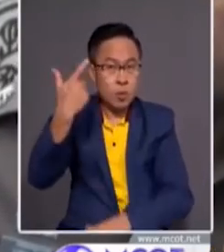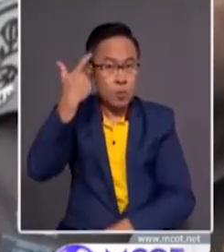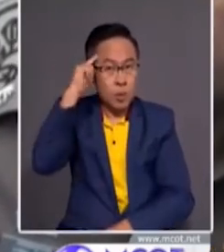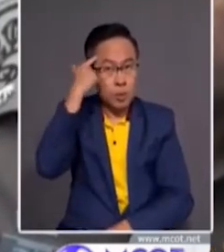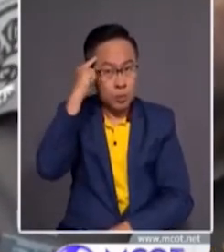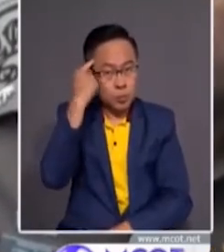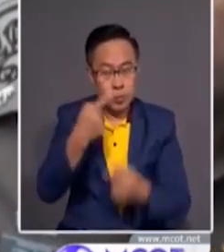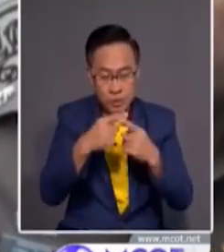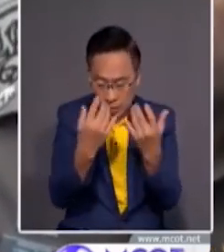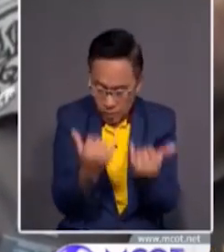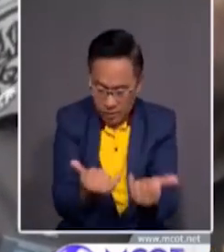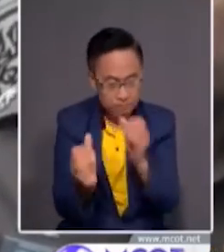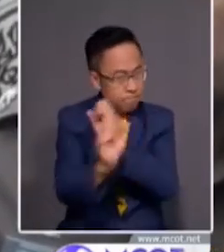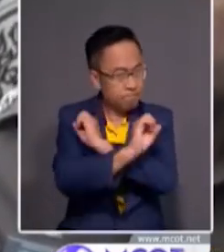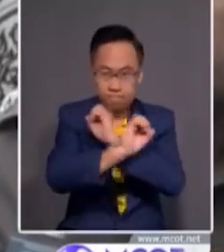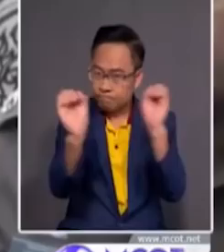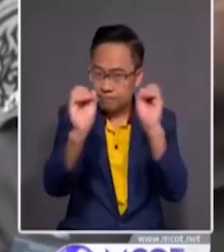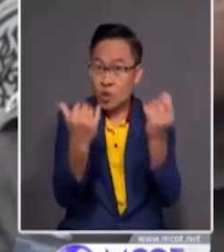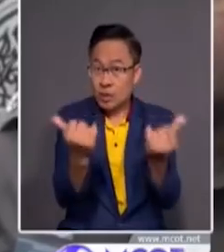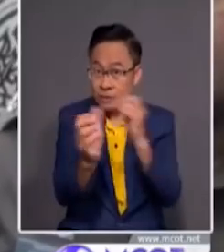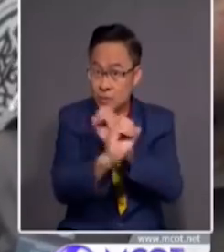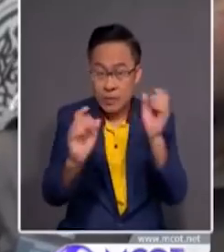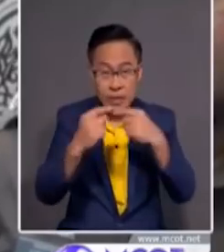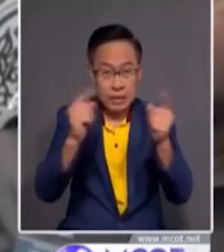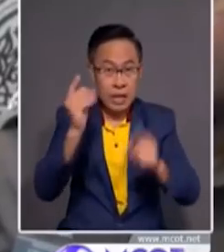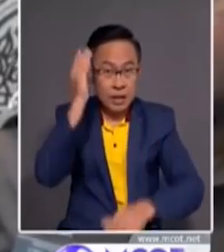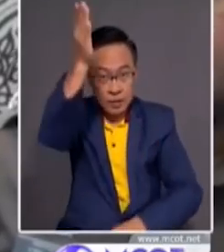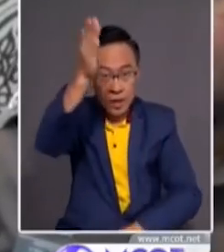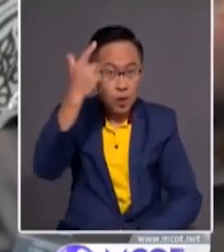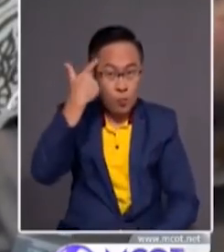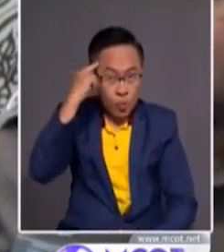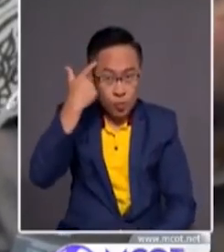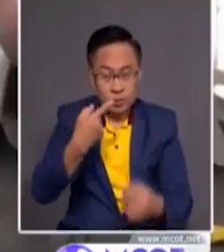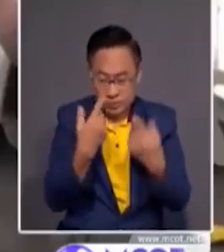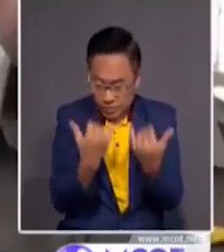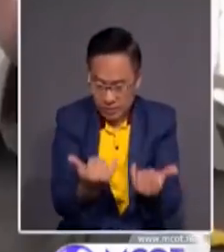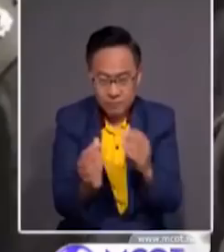ในขณะนี้ยังไม่ได้ยินกระแสข่าวเรื่องนี้ไปฟังเสียงท่านผบ.ตร.กันค่ะ